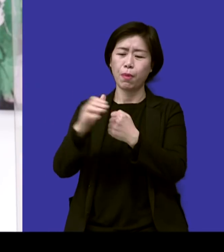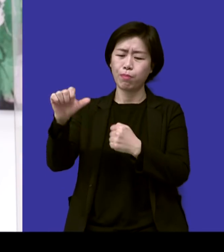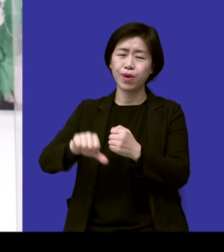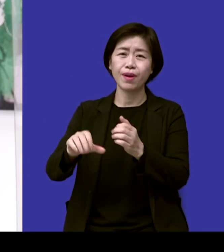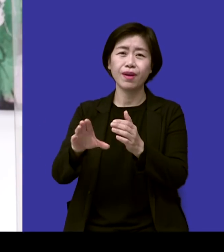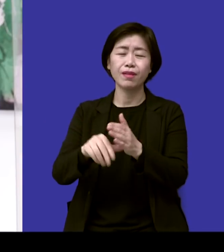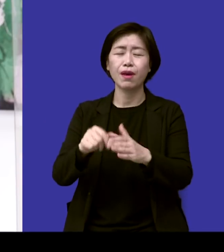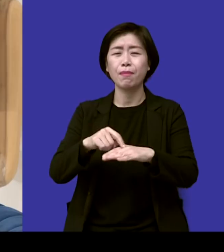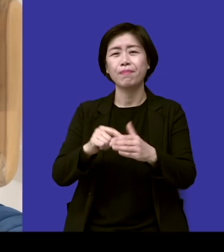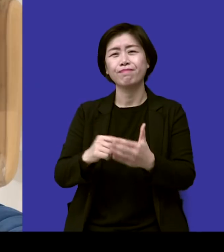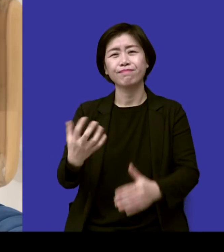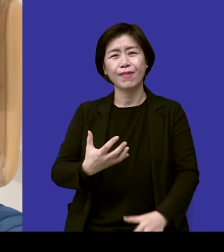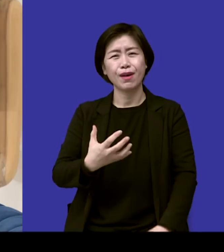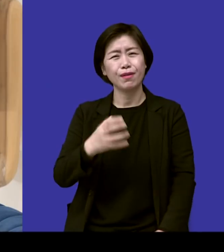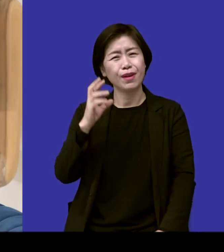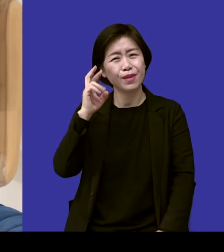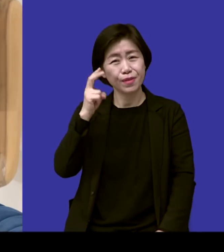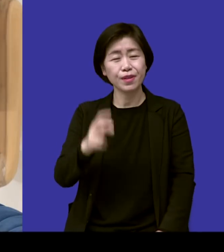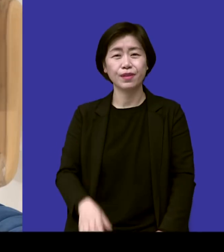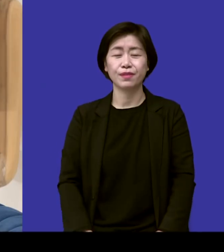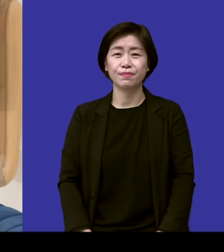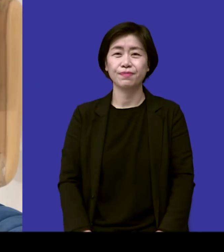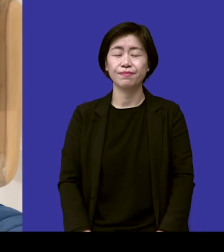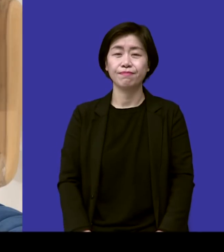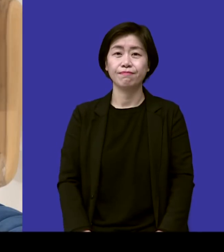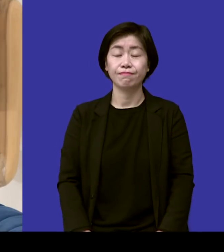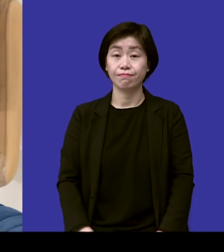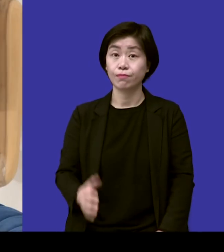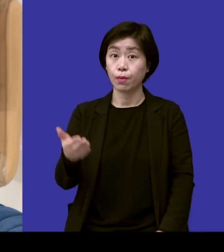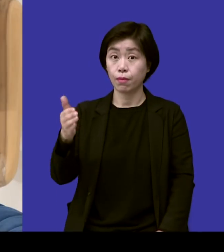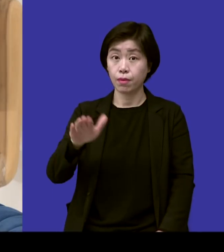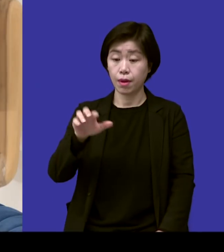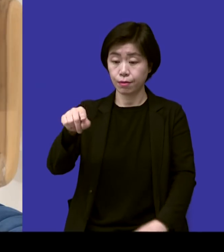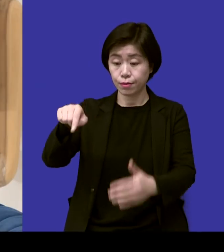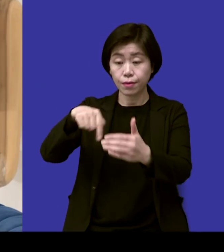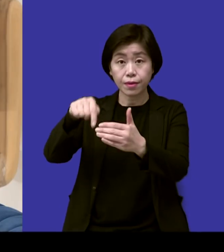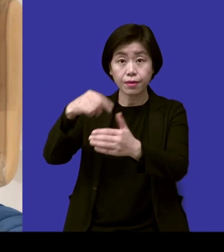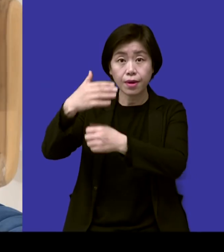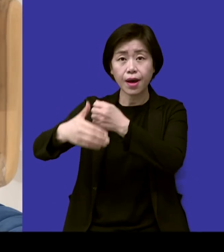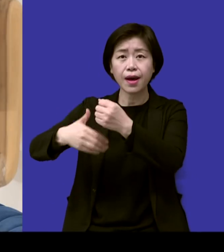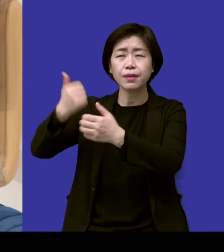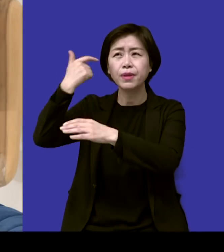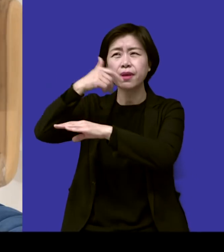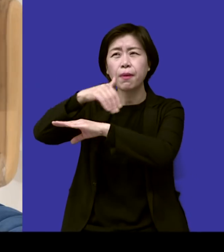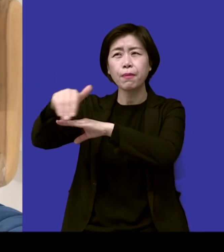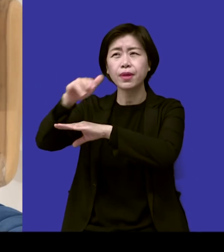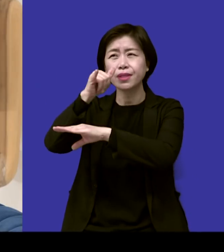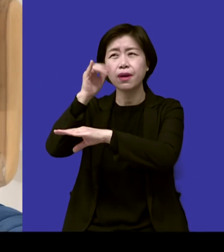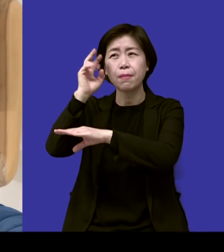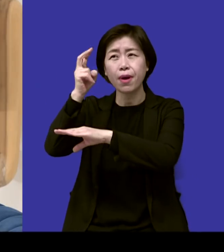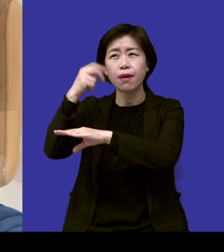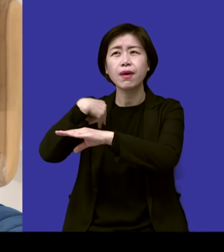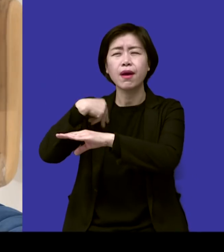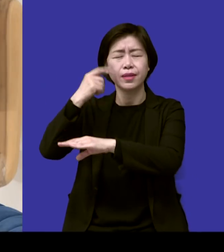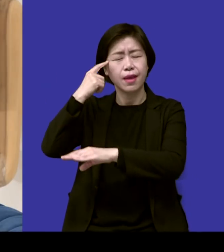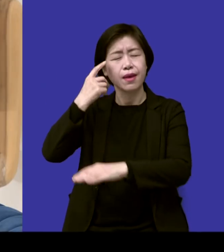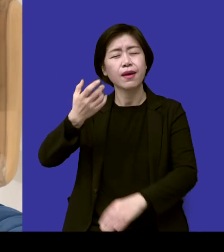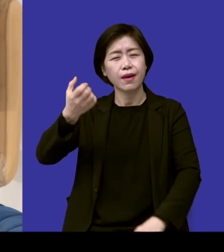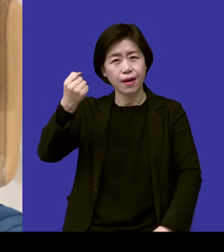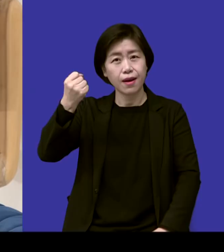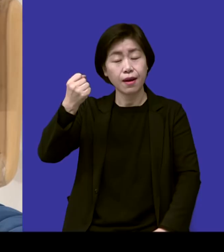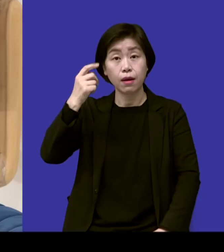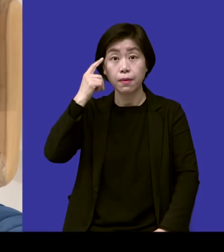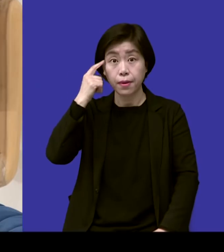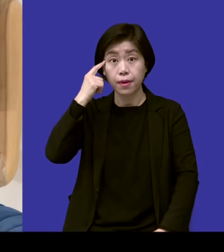속이 많이 상하셨을 것 같아요. 근데 참 진짜 하나님의 계획하심 있지 않았나 싶기도 할 정도로 제가 사실 그